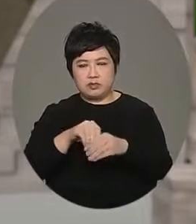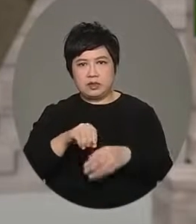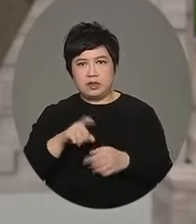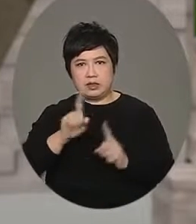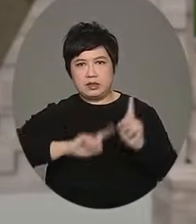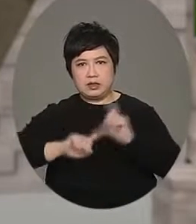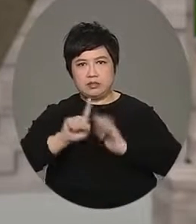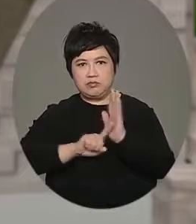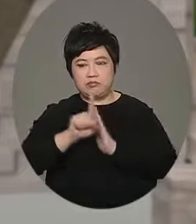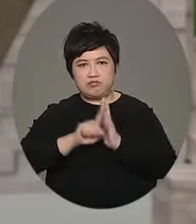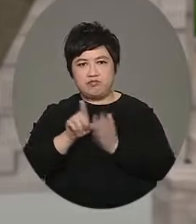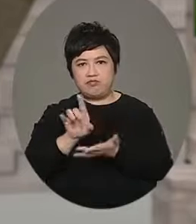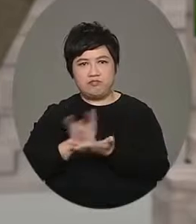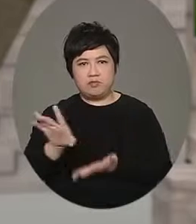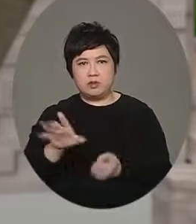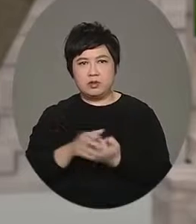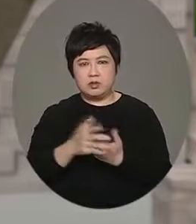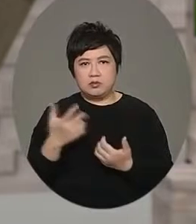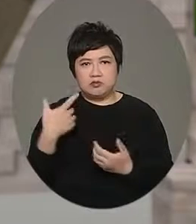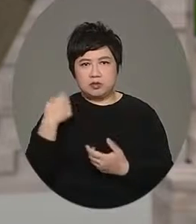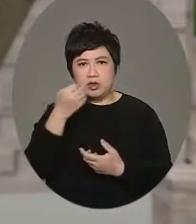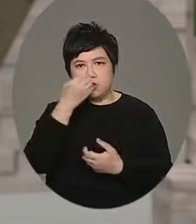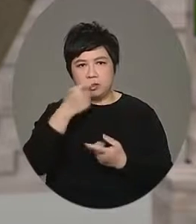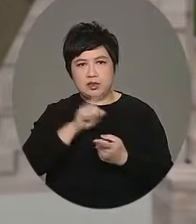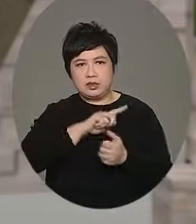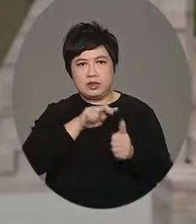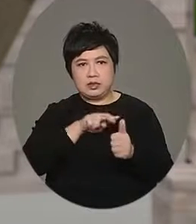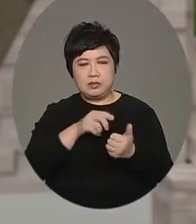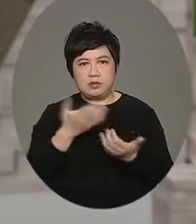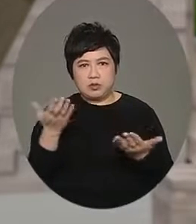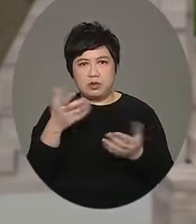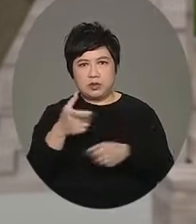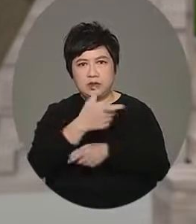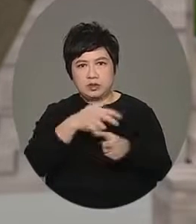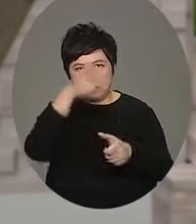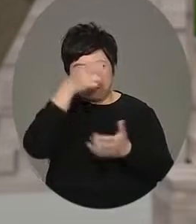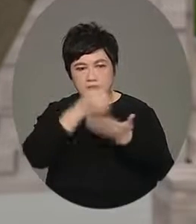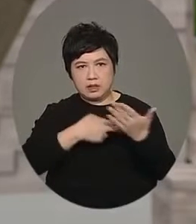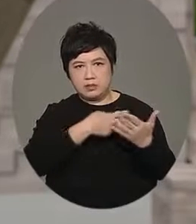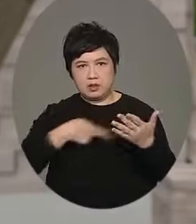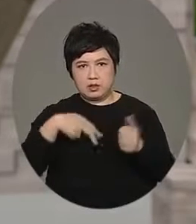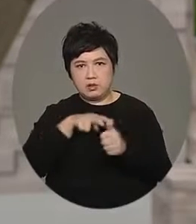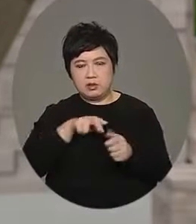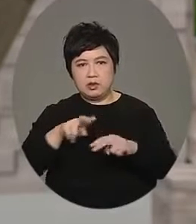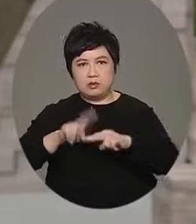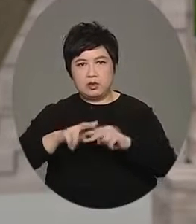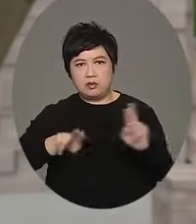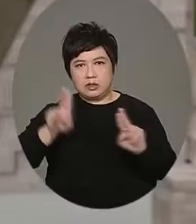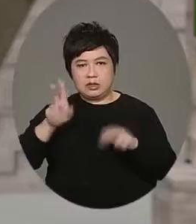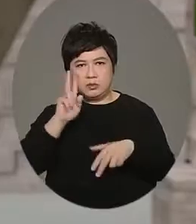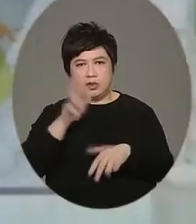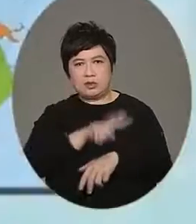度指數之內，說近年香港喪失自治，經濟政策由北京控制，和內地城市幾乎沒有分